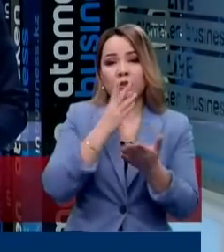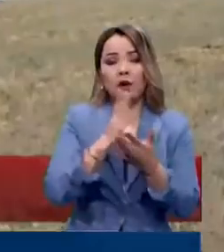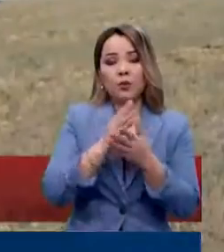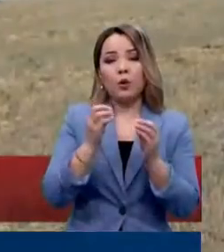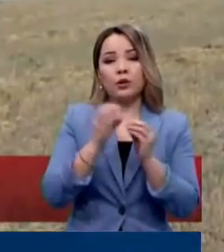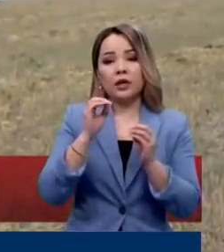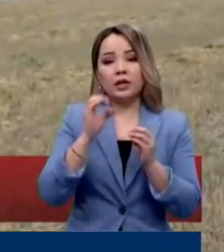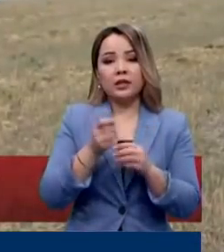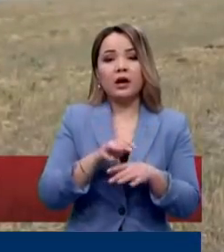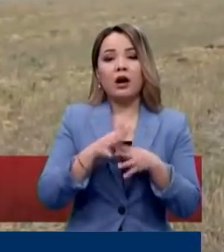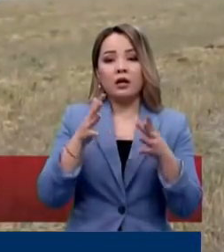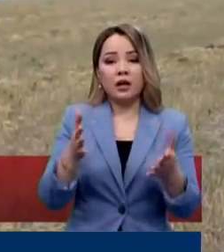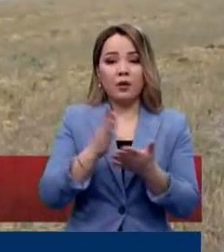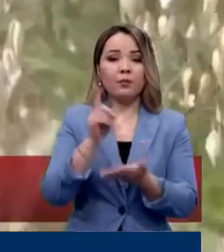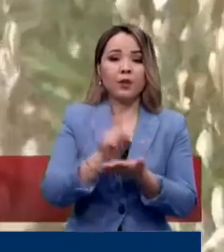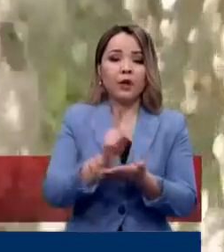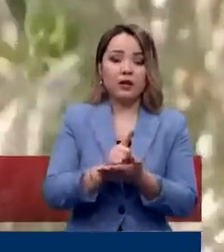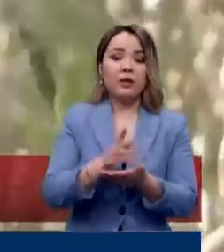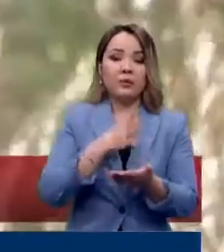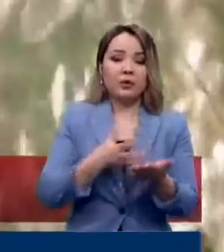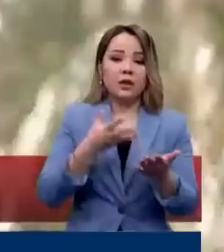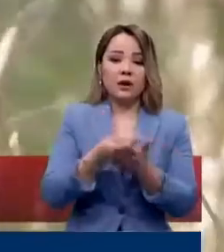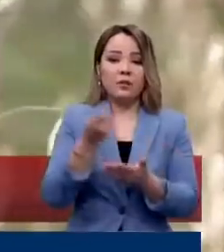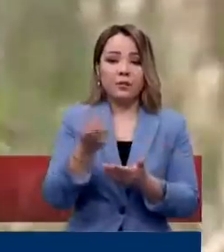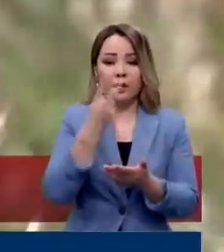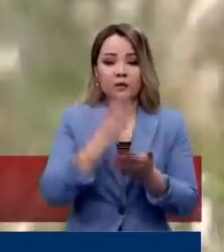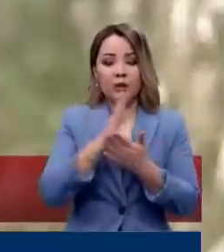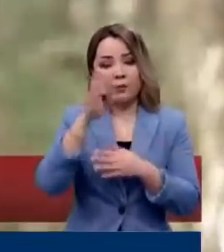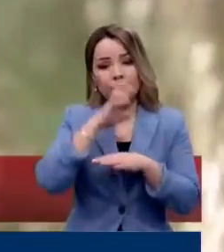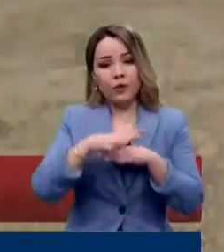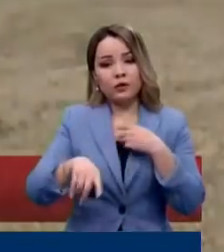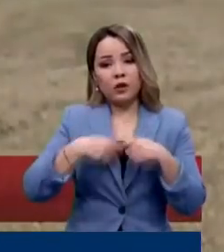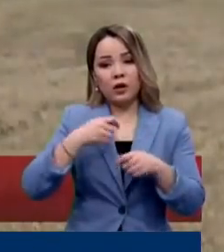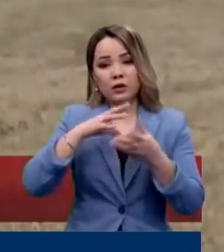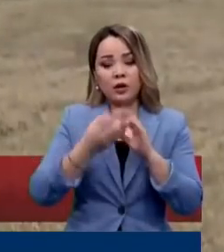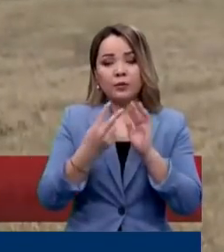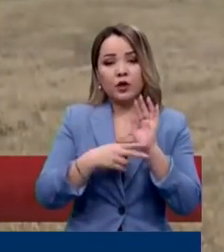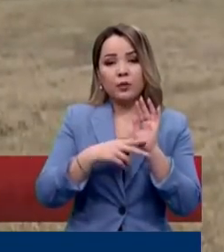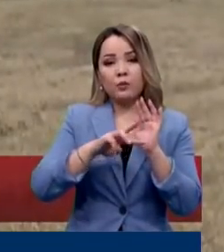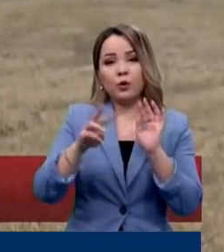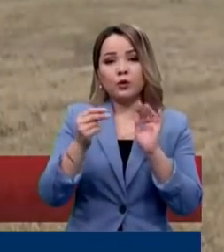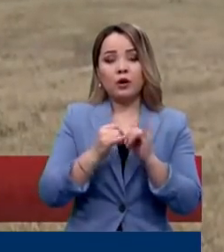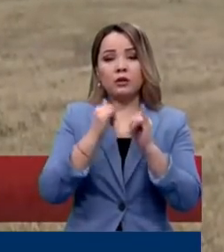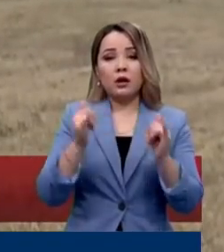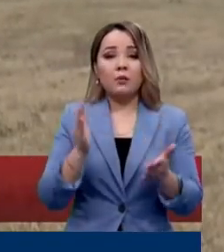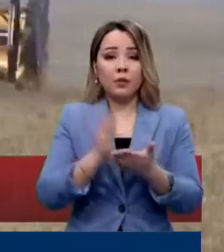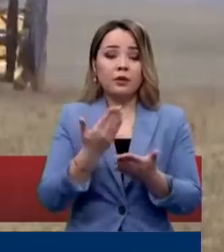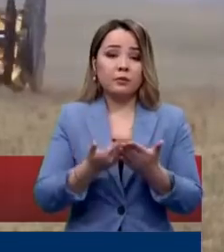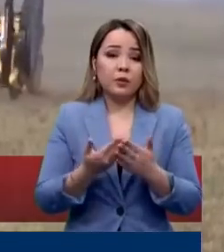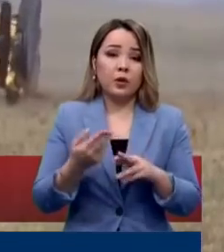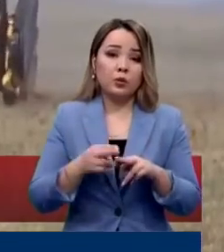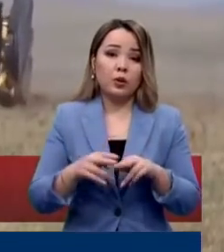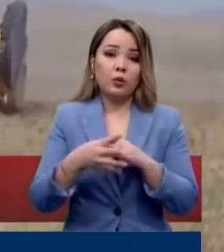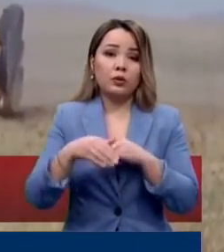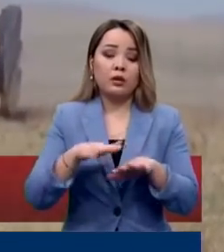есеге дейін артық көрсетіп, салықты аз төлеуге тырысқан. Осылайша мемлекетке келтірілген шығын 70 миллион теңгеден асып отыр. Мәселен,